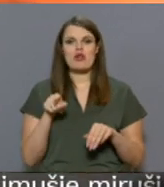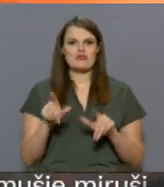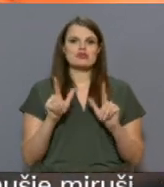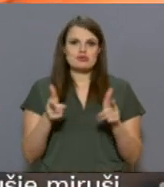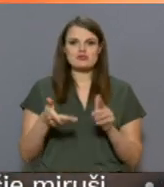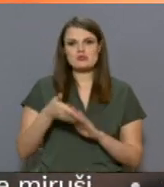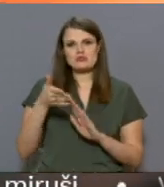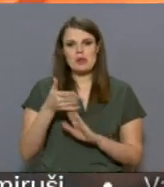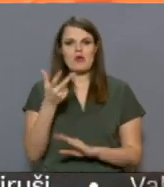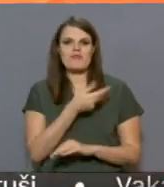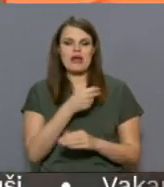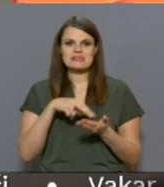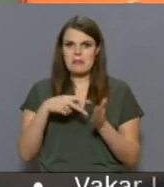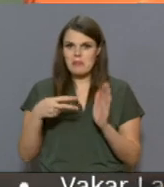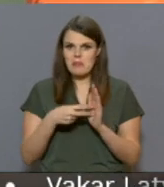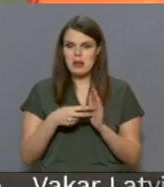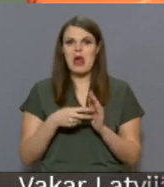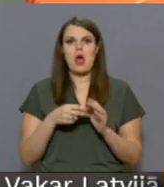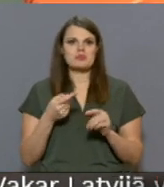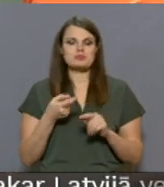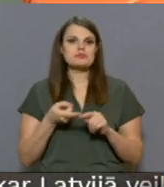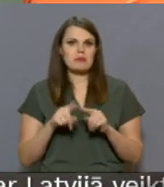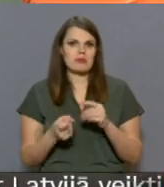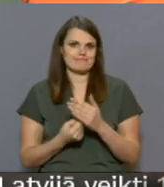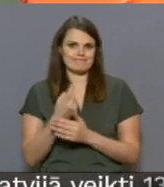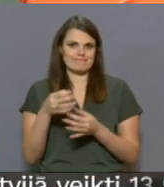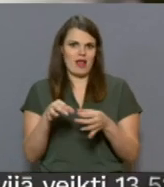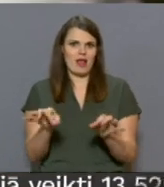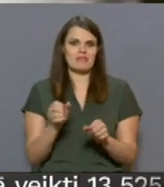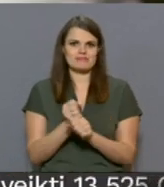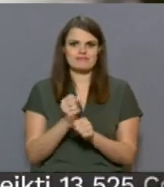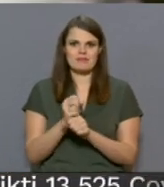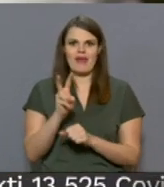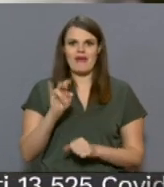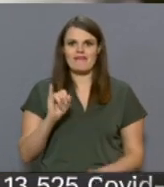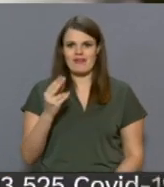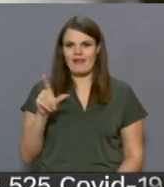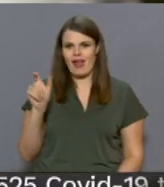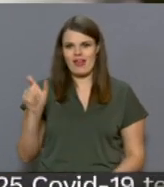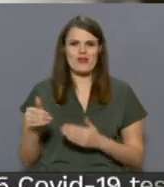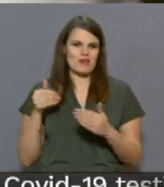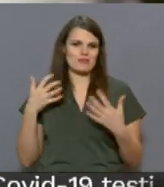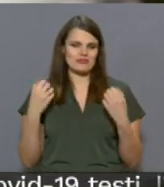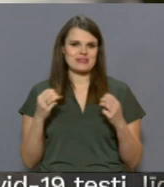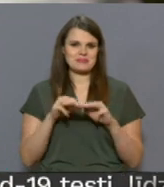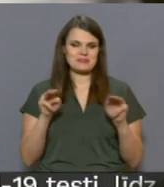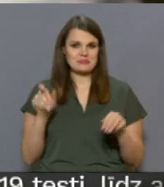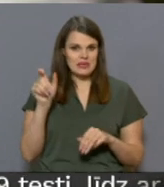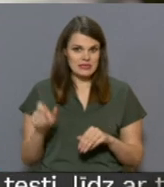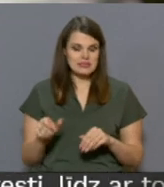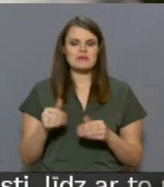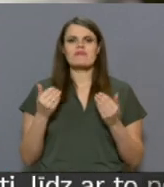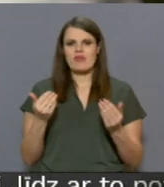raisošo vakcinācijas plānu, kas bija par pamatu Viņķeles demisijai. Mēs šobrīd redzam, ka plāns skaidri definē, kas